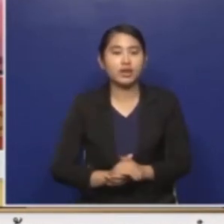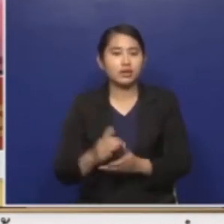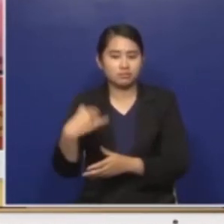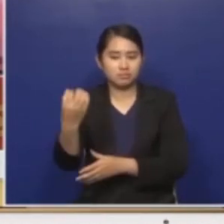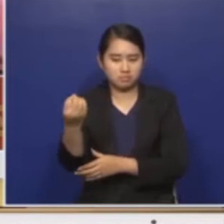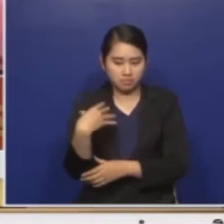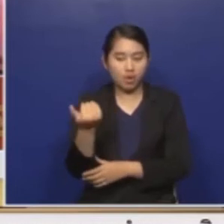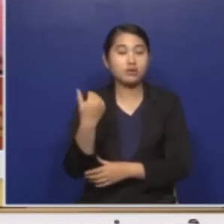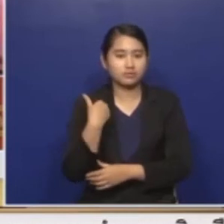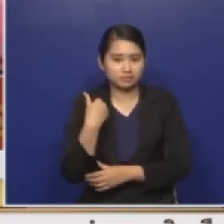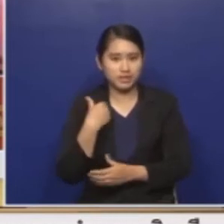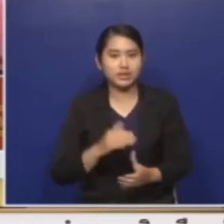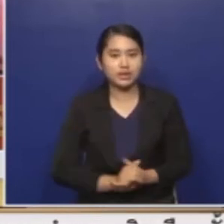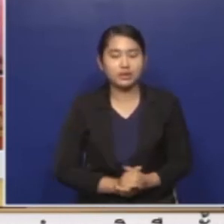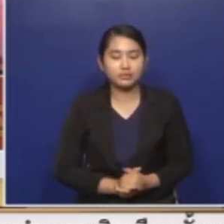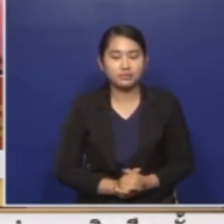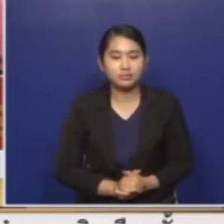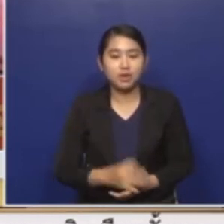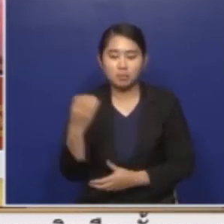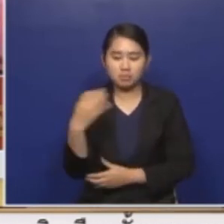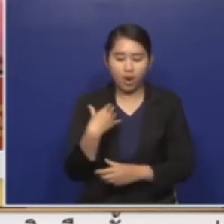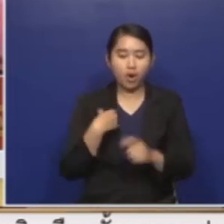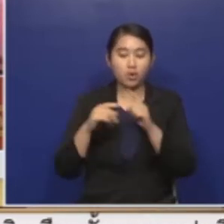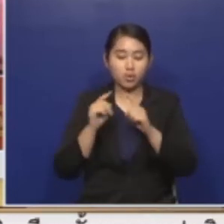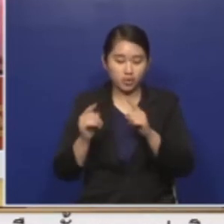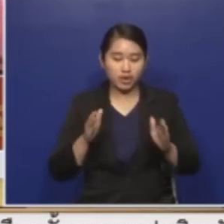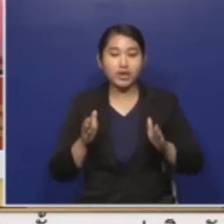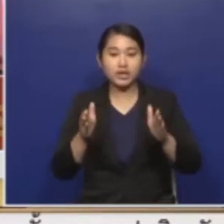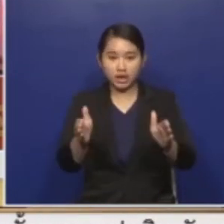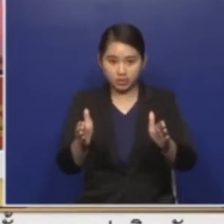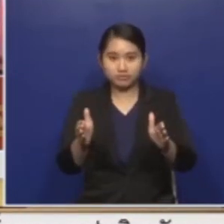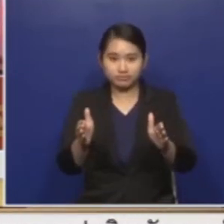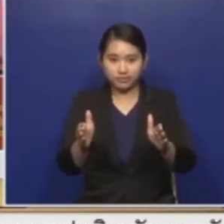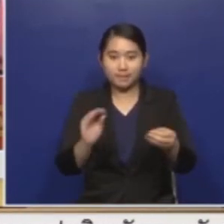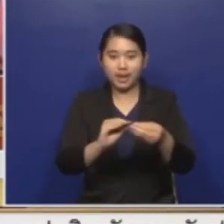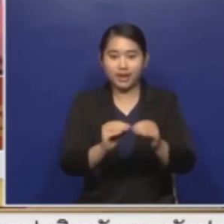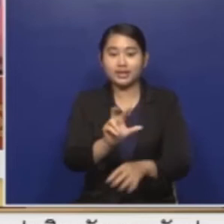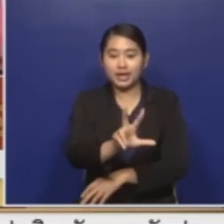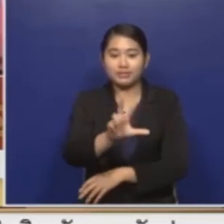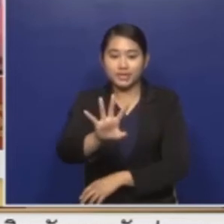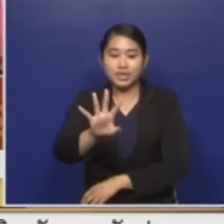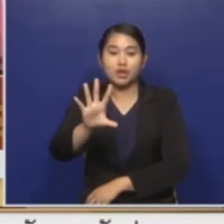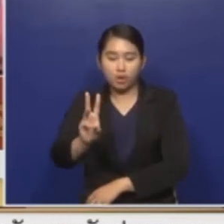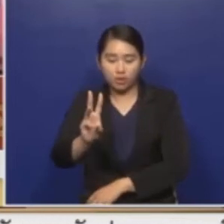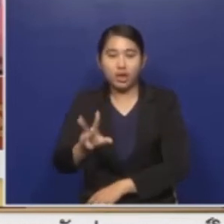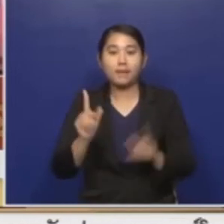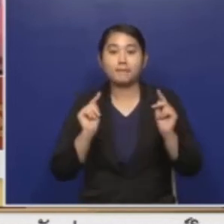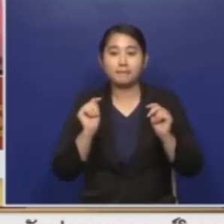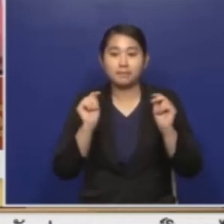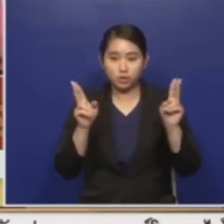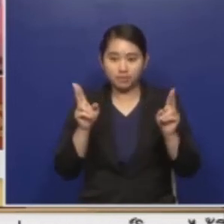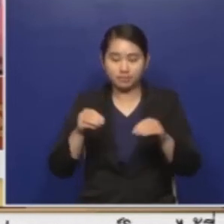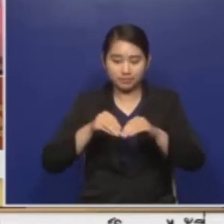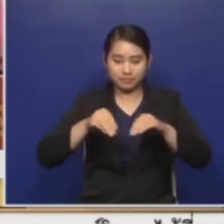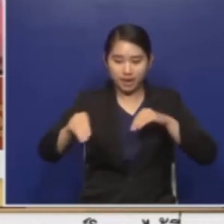ได้นำร้องเรียนในเรื่องหารือนะครับบนถนนทางหลวง346ปทุมธานีบางเลนนะครับพิกัดจ